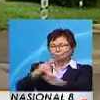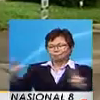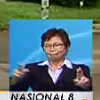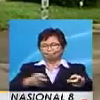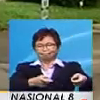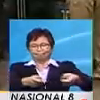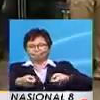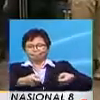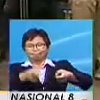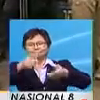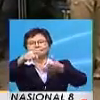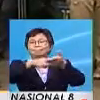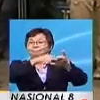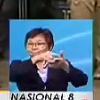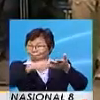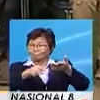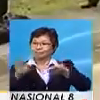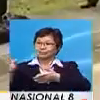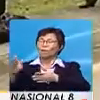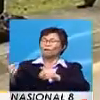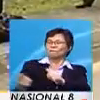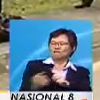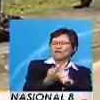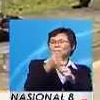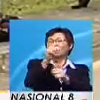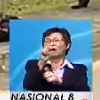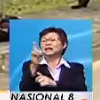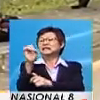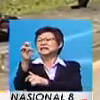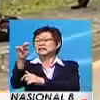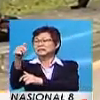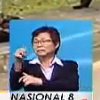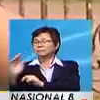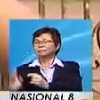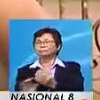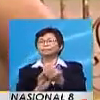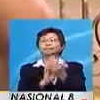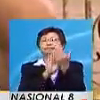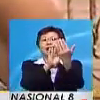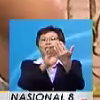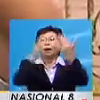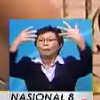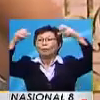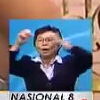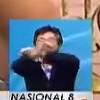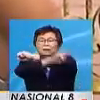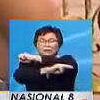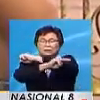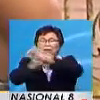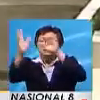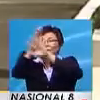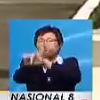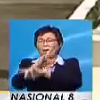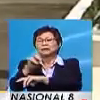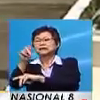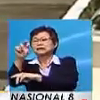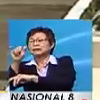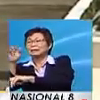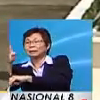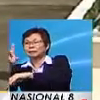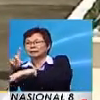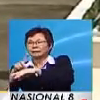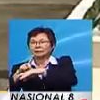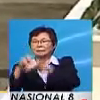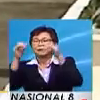mengendalikan pilihan Raya terdahulu Tan Sri Adnan menghadap yang dipertua Negeri Sarawak Tun Abdul Taib Mahmud di